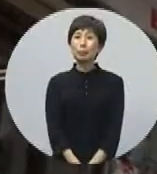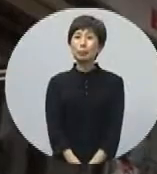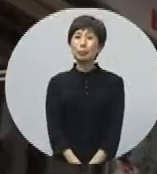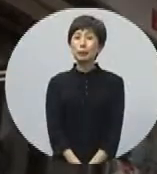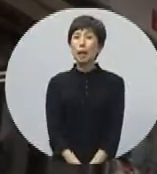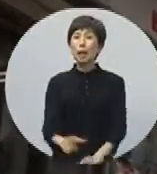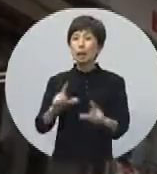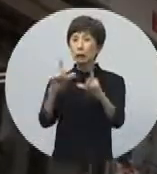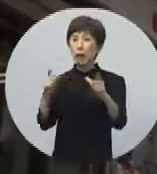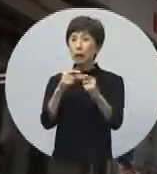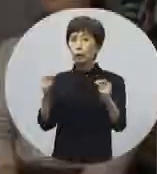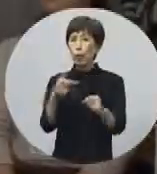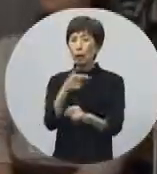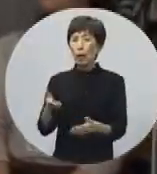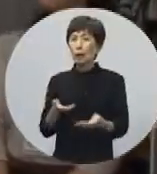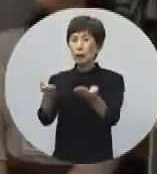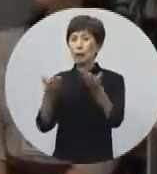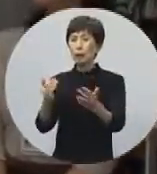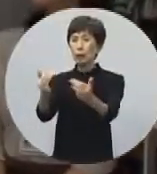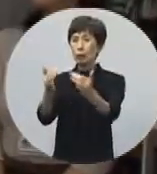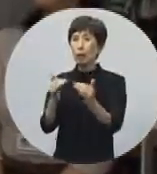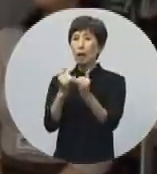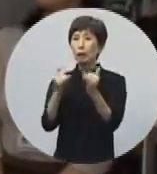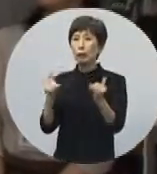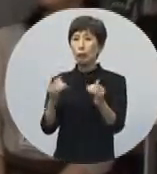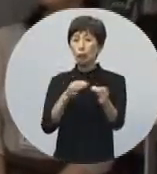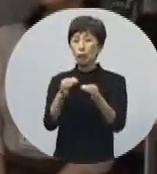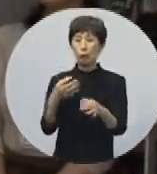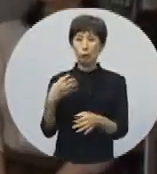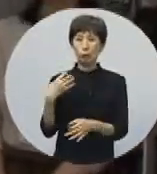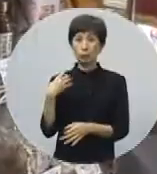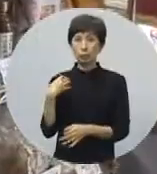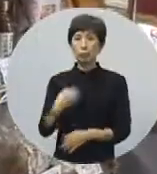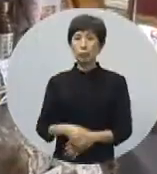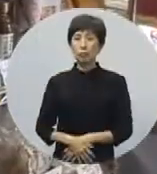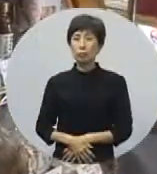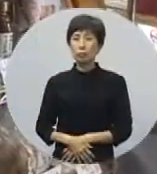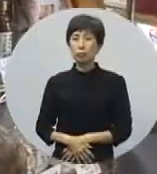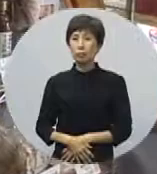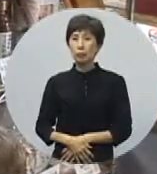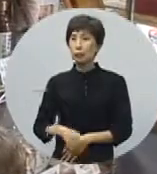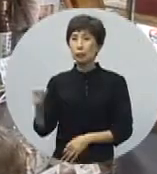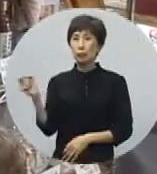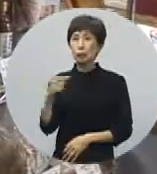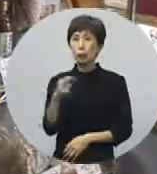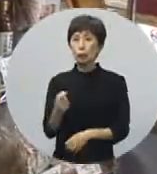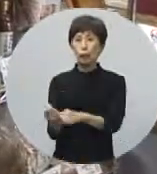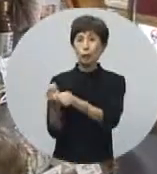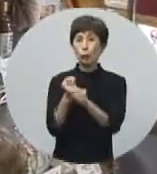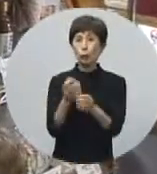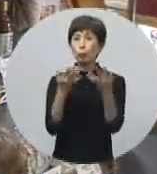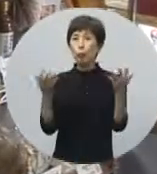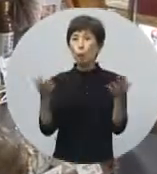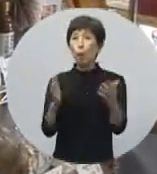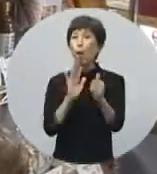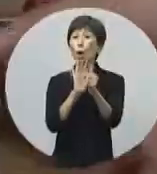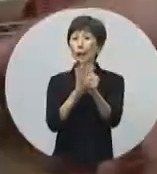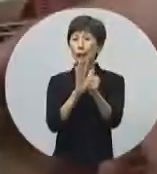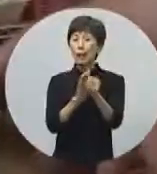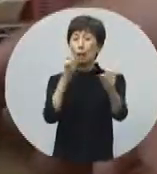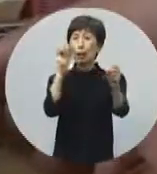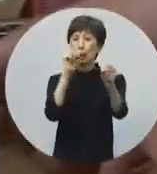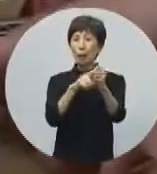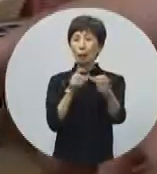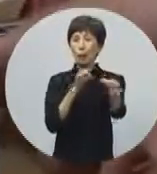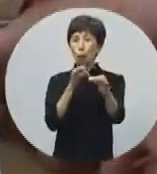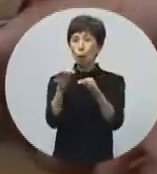東日本大震災の被災者の方を定員にするなど、早期復興支援の一環としてオープン。国内初